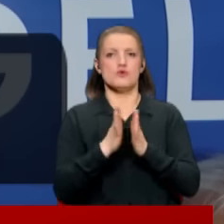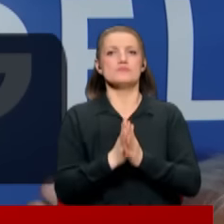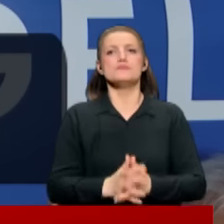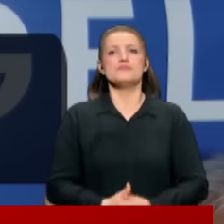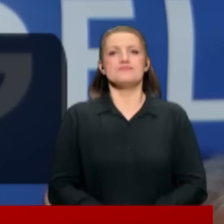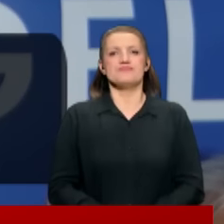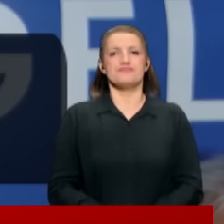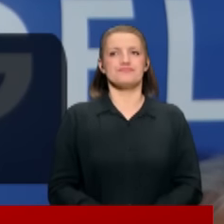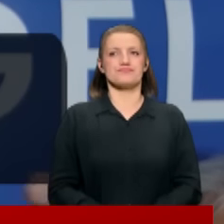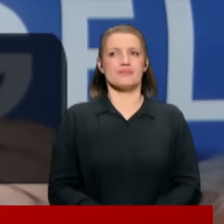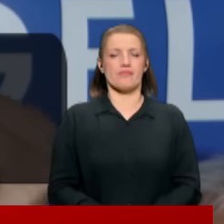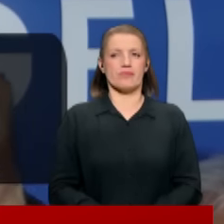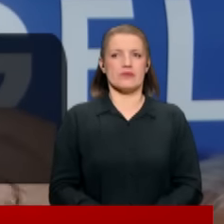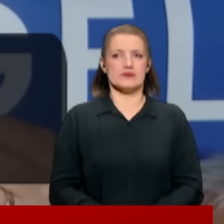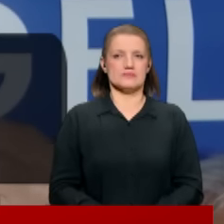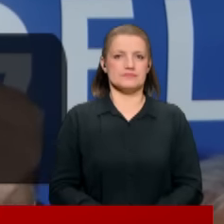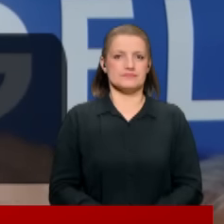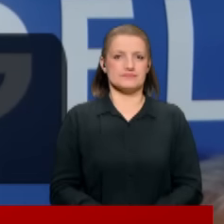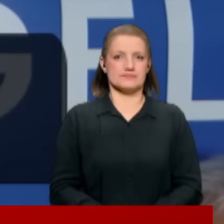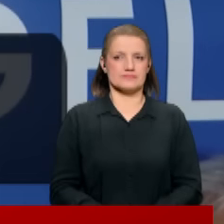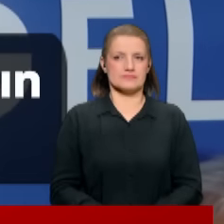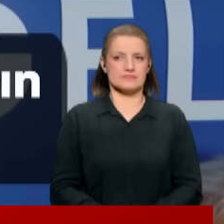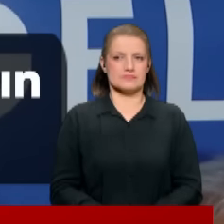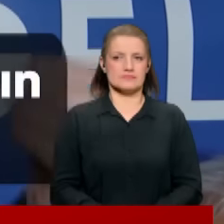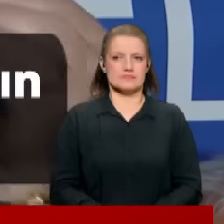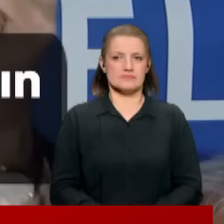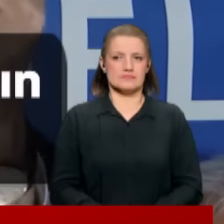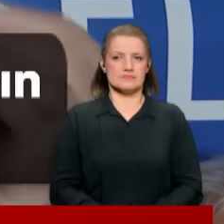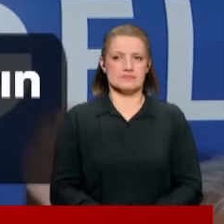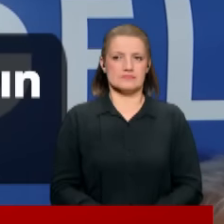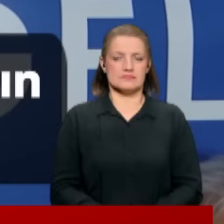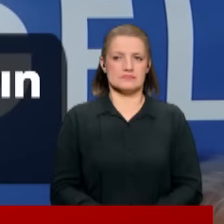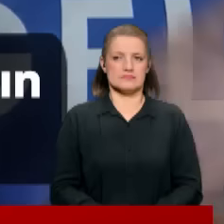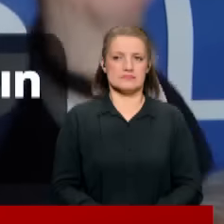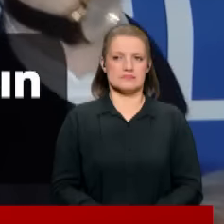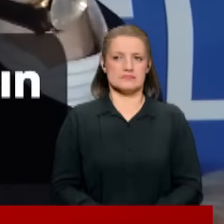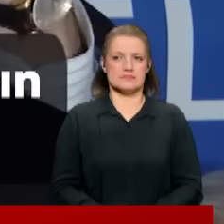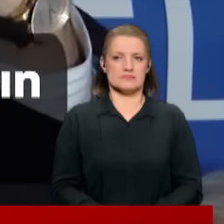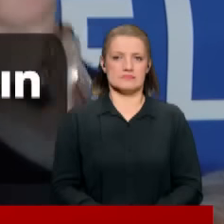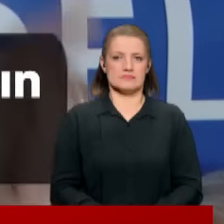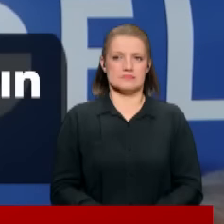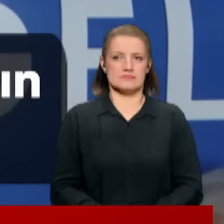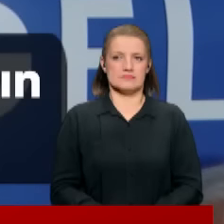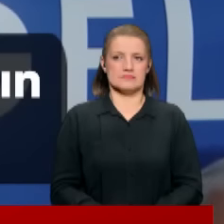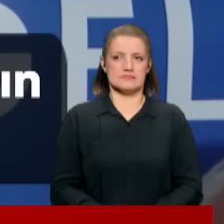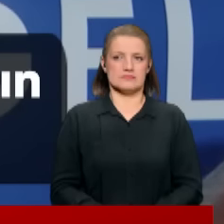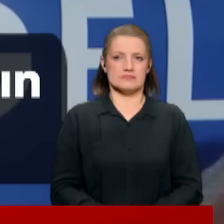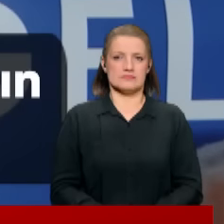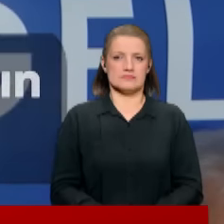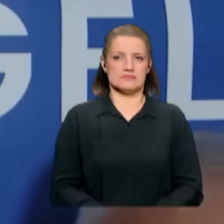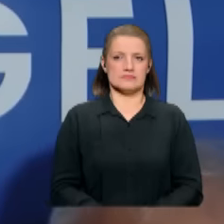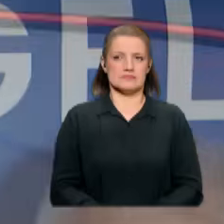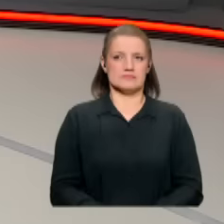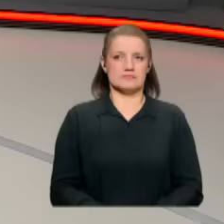rekor oyla geliyoruz. Bunu laf olsun diye söylemiyorum. Benim eksiğim belediye meclisi. Beni topal bırakmayın, Coşkun'u gönderin.